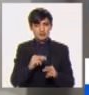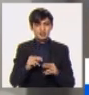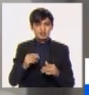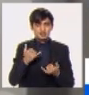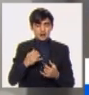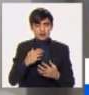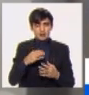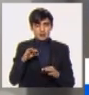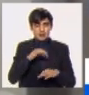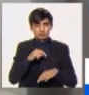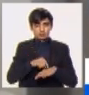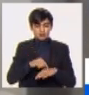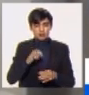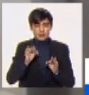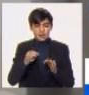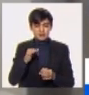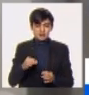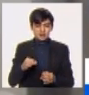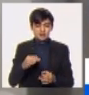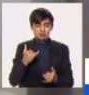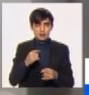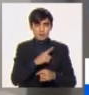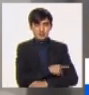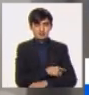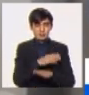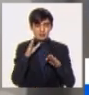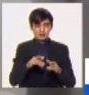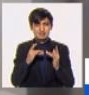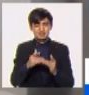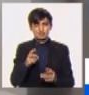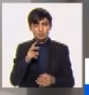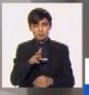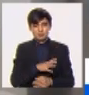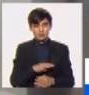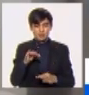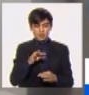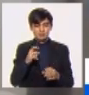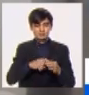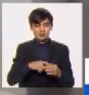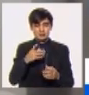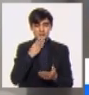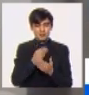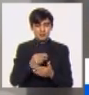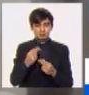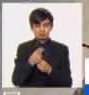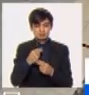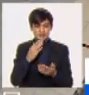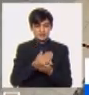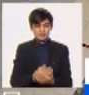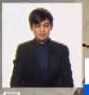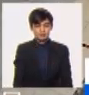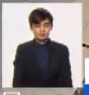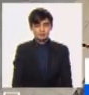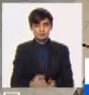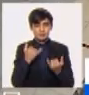жағдайы бүгін таңда қанағаттандырлық. Бекітілген клиникалық протоколдың қаулының шеңберінде өздерін емдомдарын алуда. Айта кету